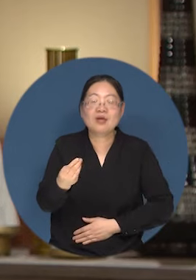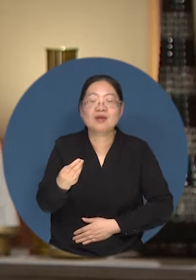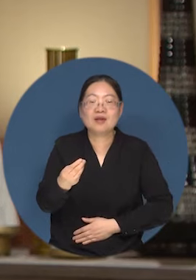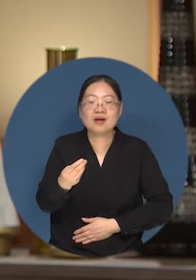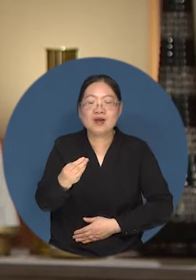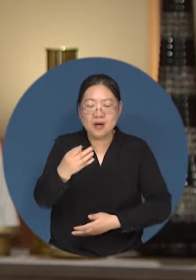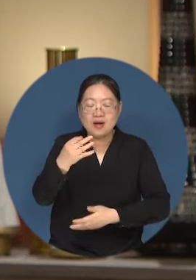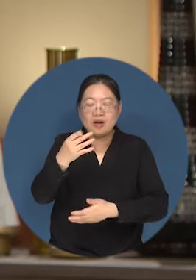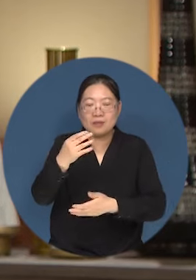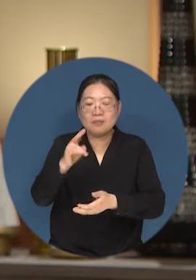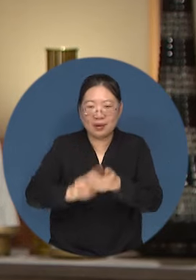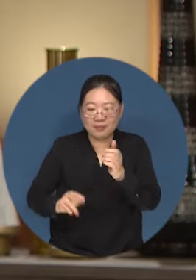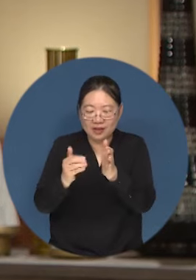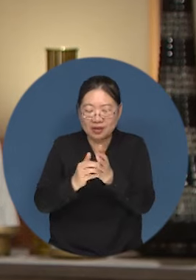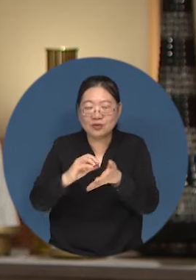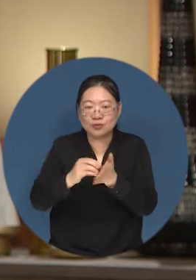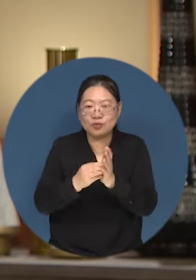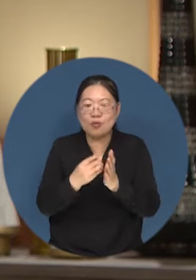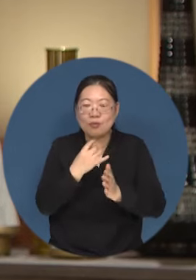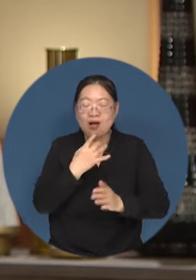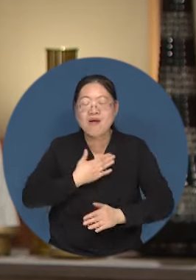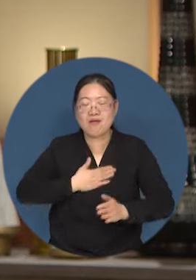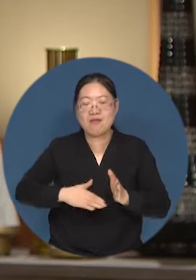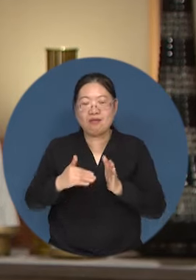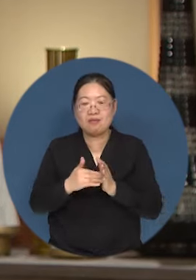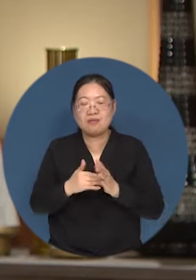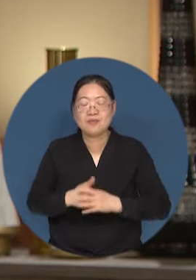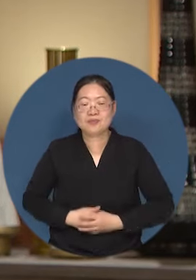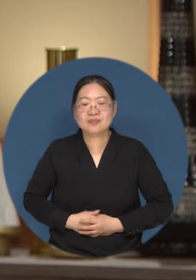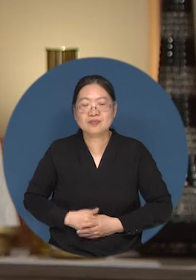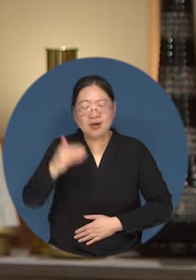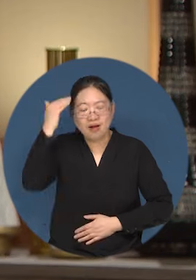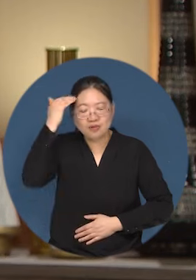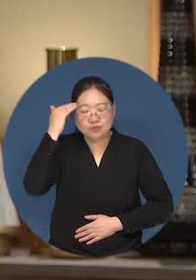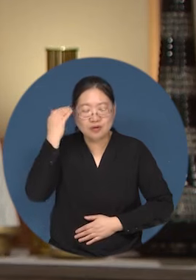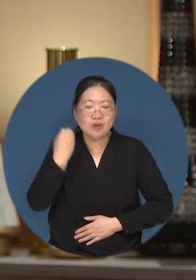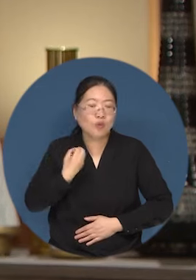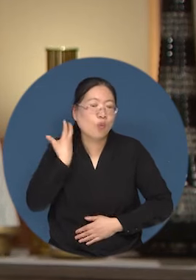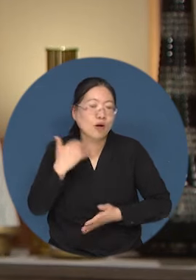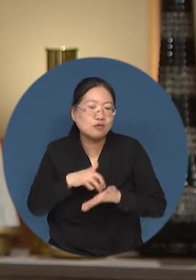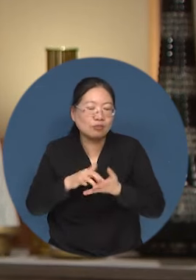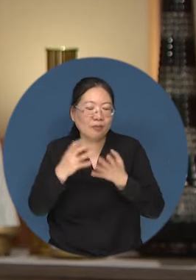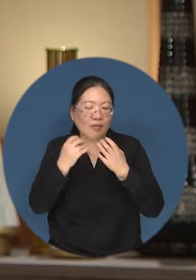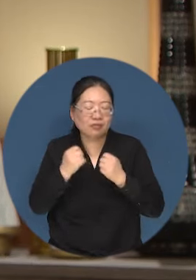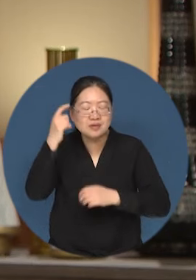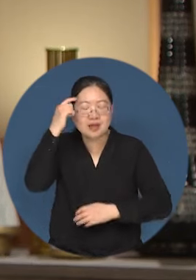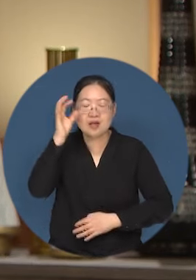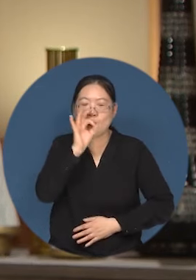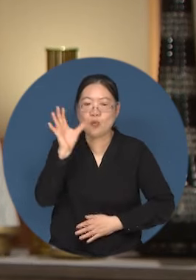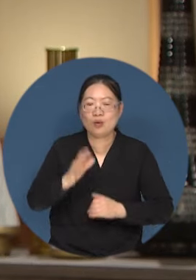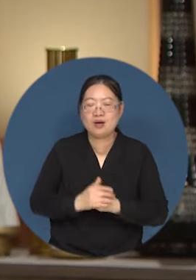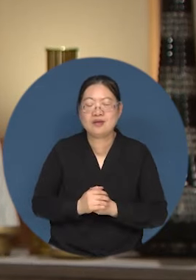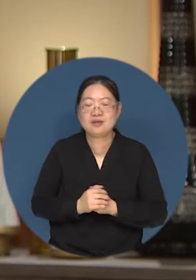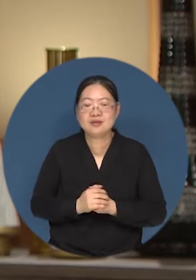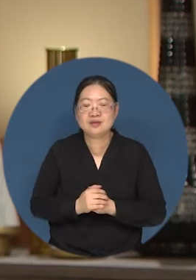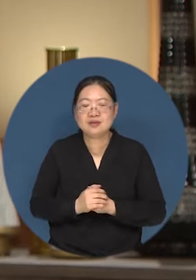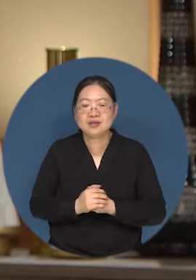정도의 기사였는데 예. 그래서 저는 우리나라에 고래가 많을 거라고는 생각을 못했습니다.